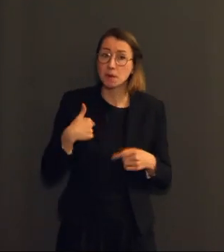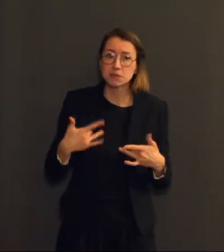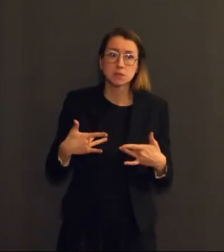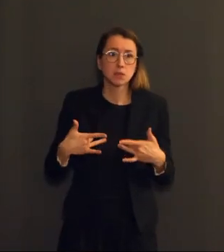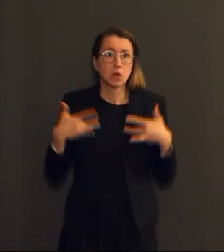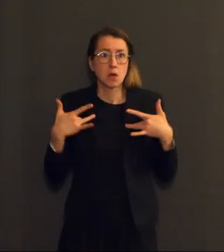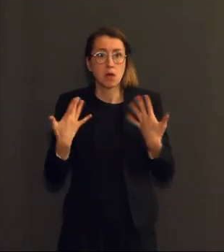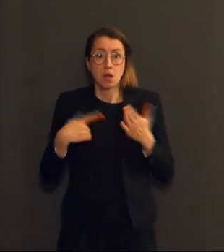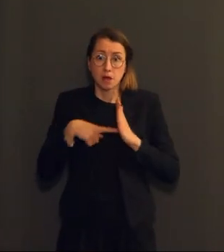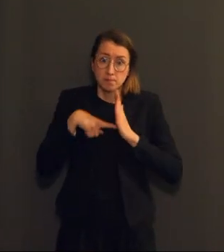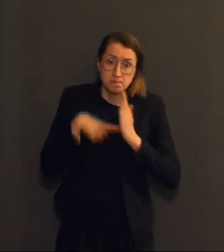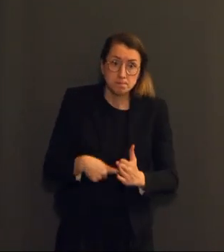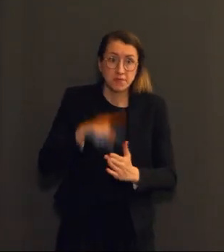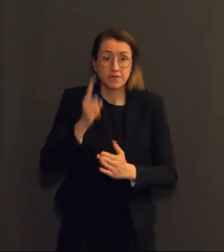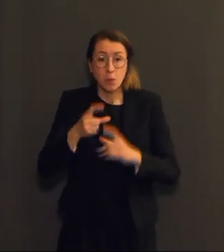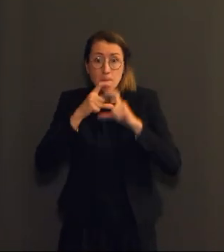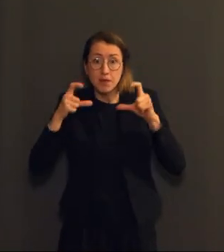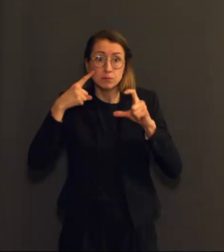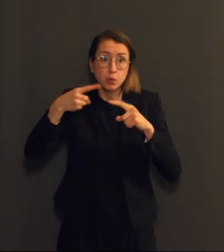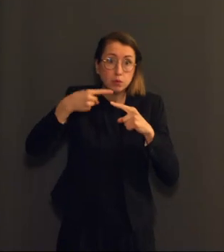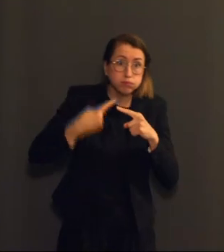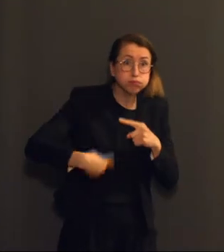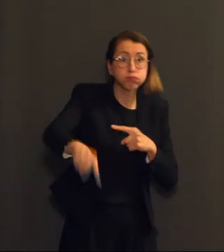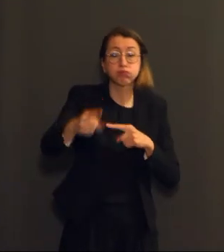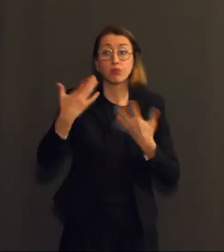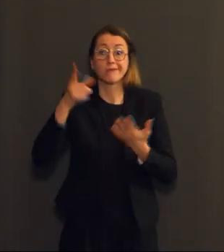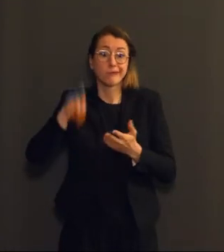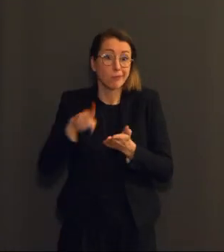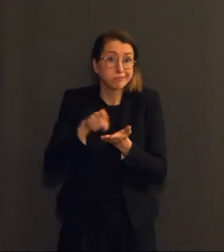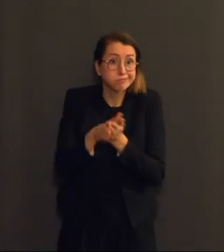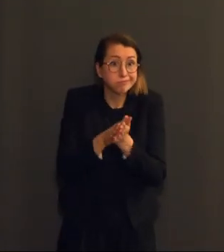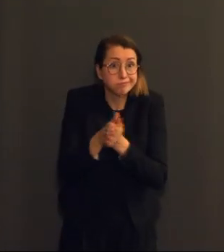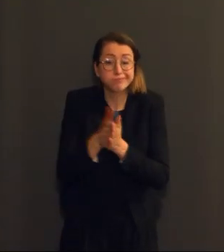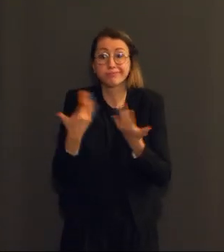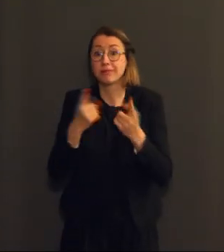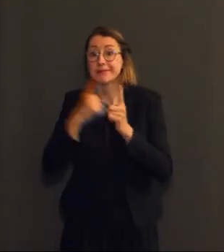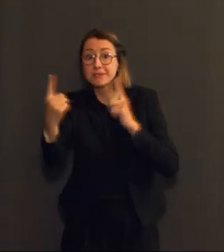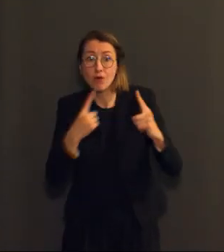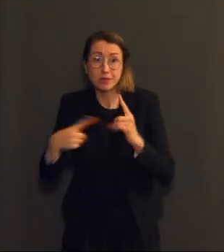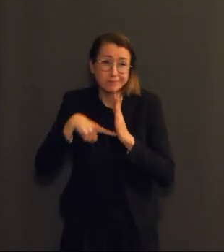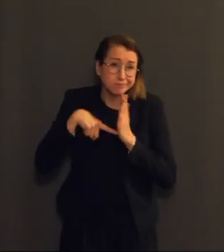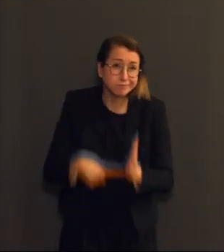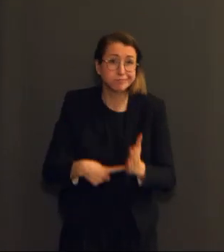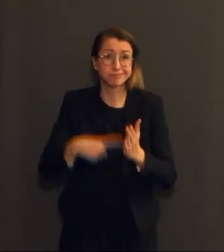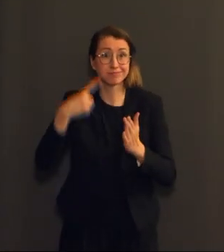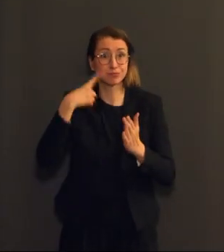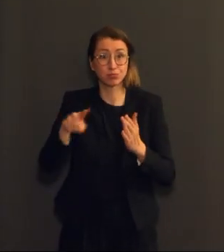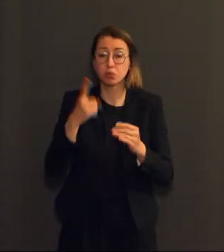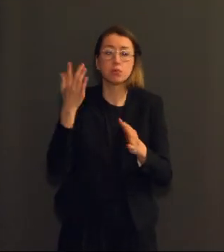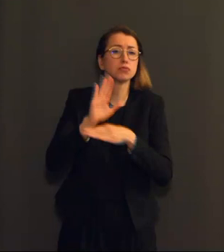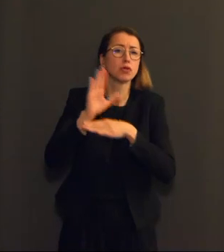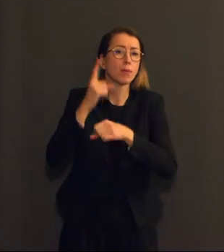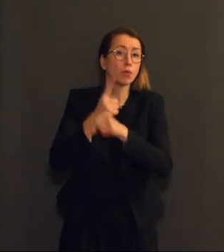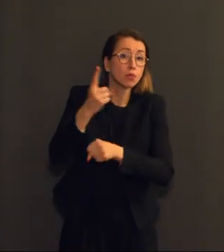par exemple, le gel hydroalcoolique ou les distances lorsque nous aurons les période de grippe l'année prochaine ou l'année